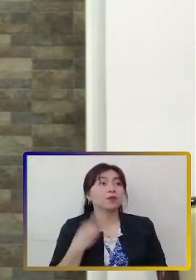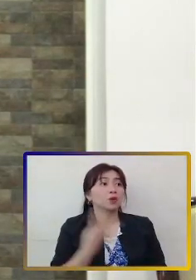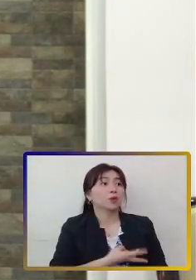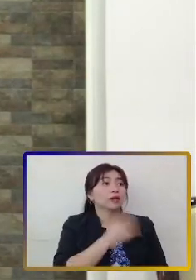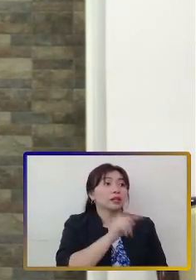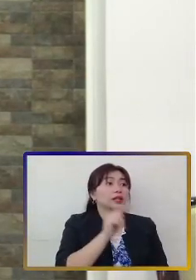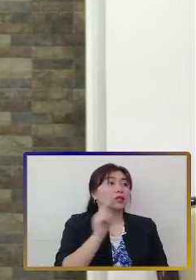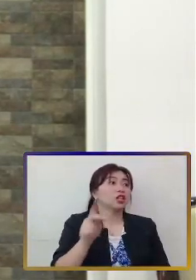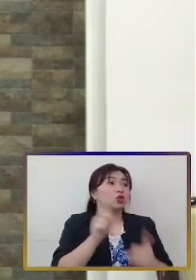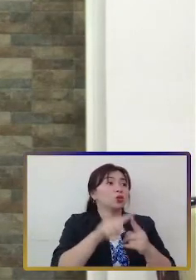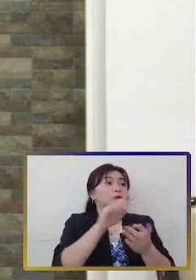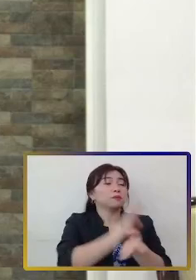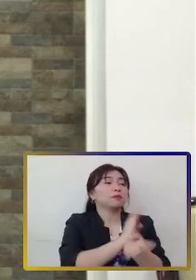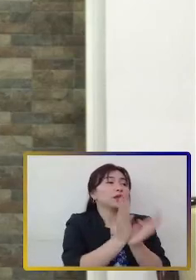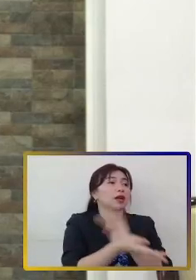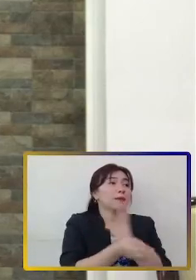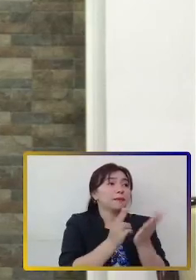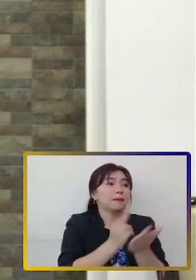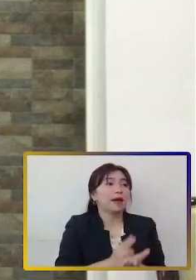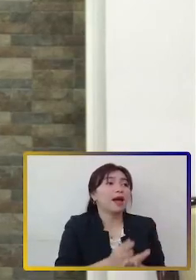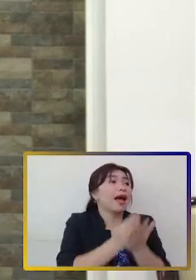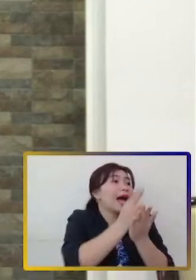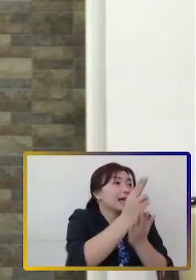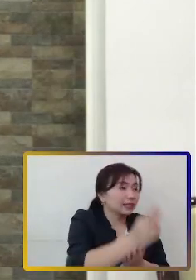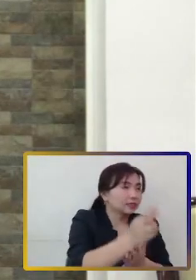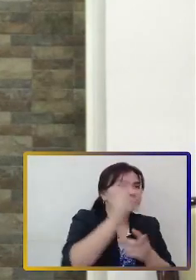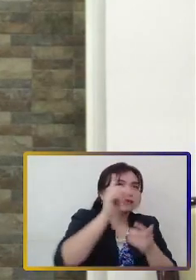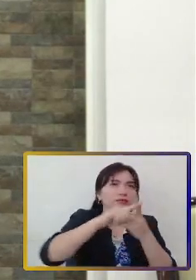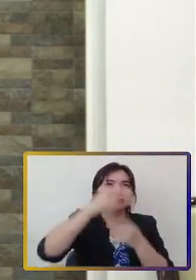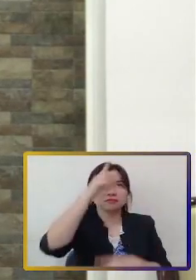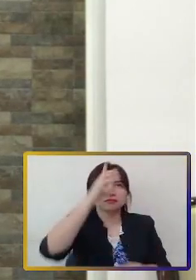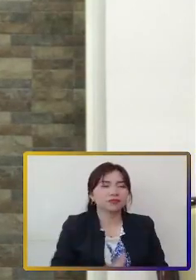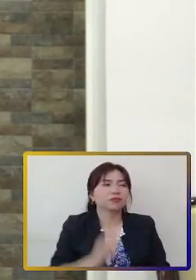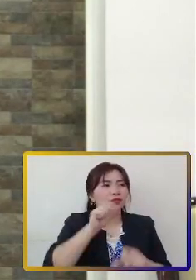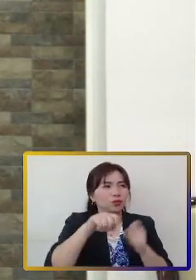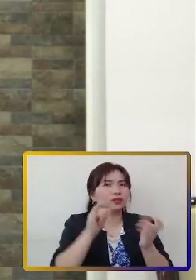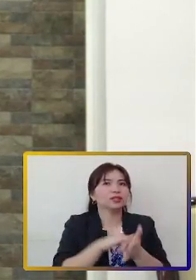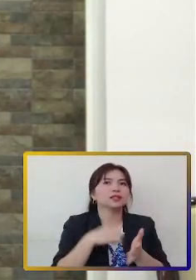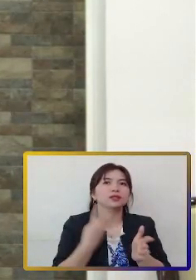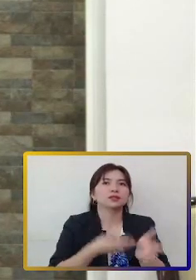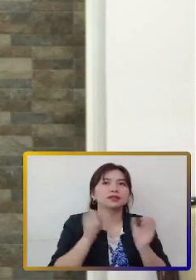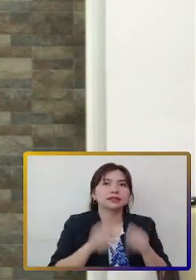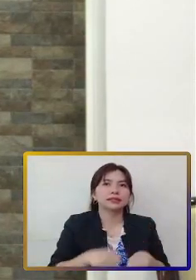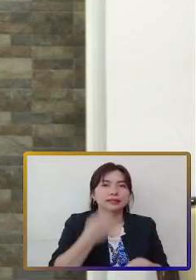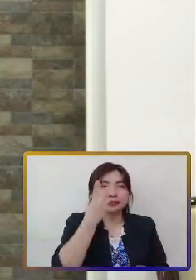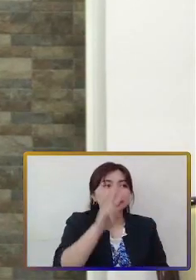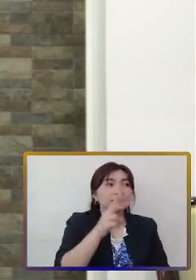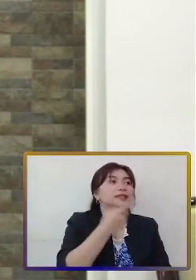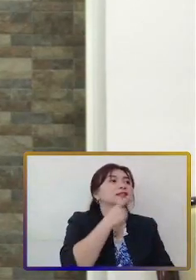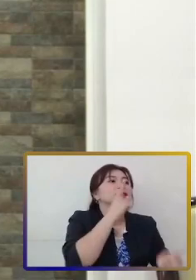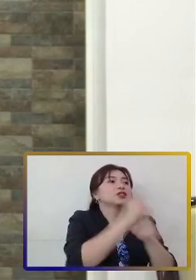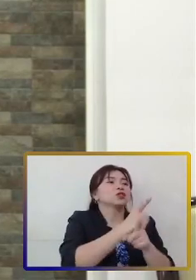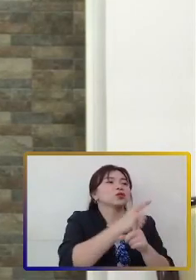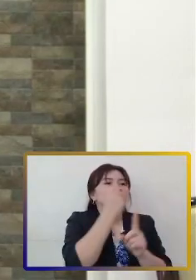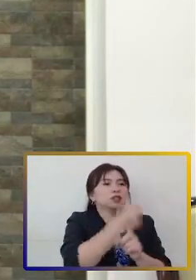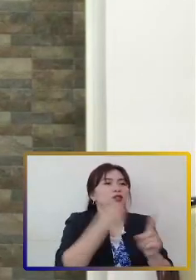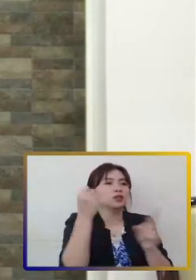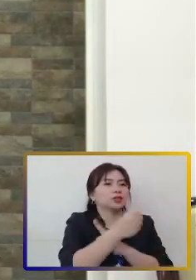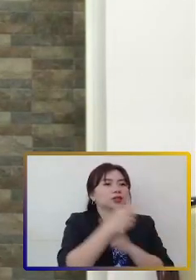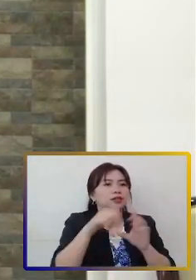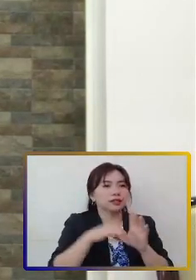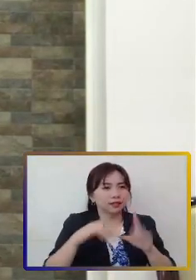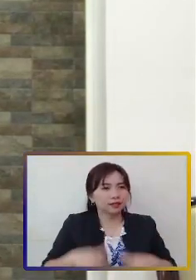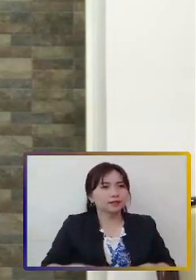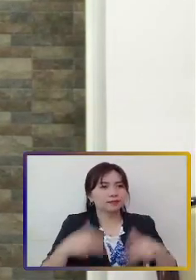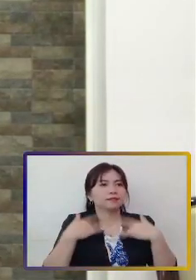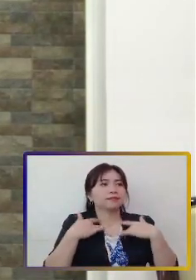honest with God kailangan nating maging anay sa Diyos para makita natin mga kapatid ang totoong kalagayan natin sa mga oras